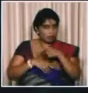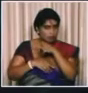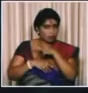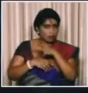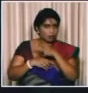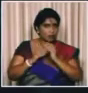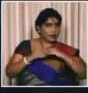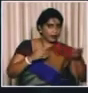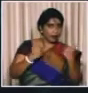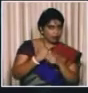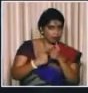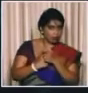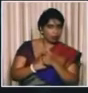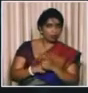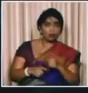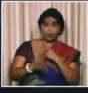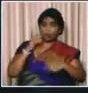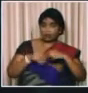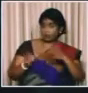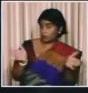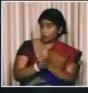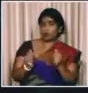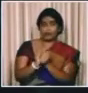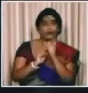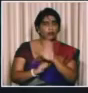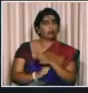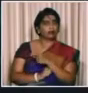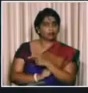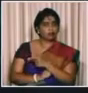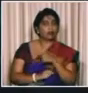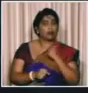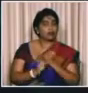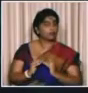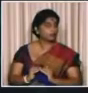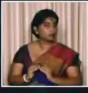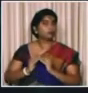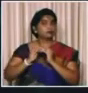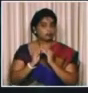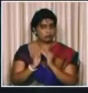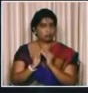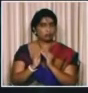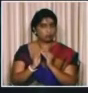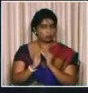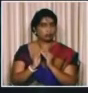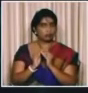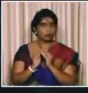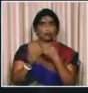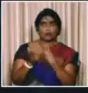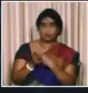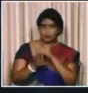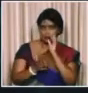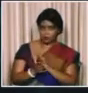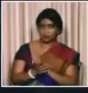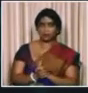එළිය හදාගෙන ඍජු දේශපාලන ක්‍රියාදරයෙක් මේ ආණ්ඩුව ගොඩනැගීම සඳහා තමන් දේශපාලන මත පෝෂණය කරපු කෙනෙක්